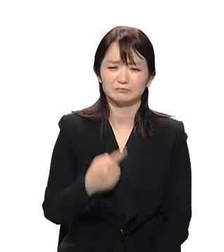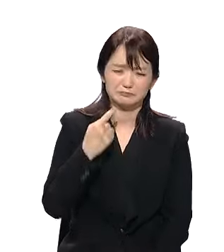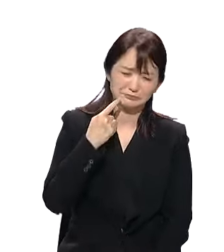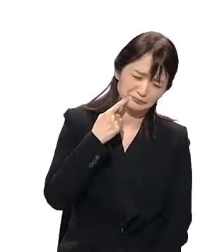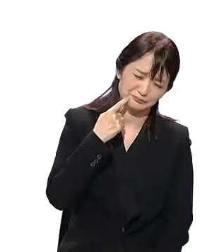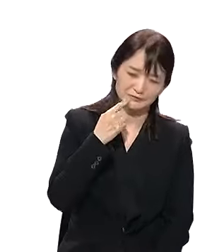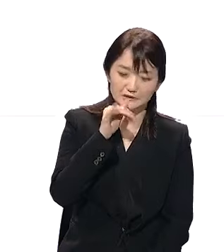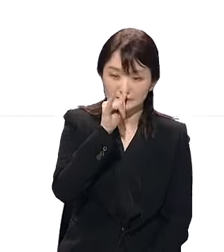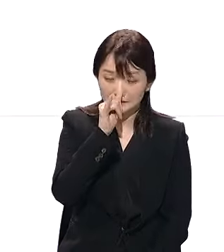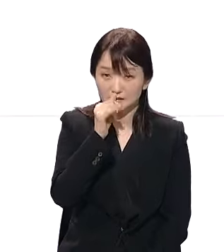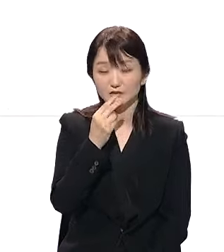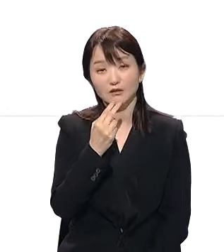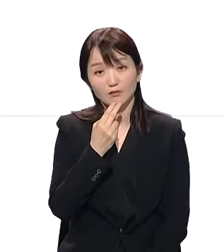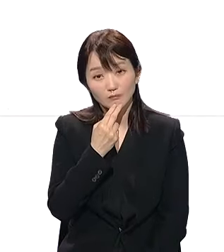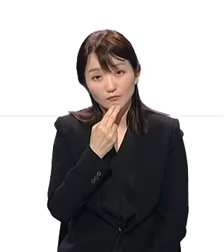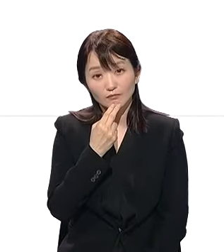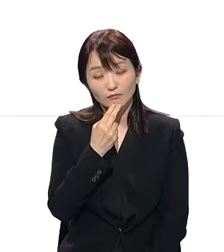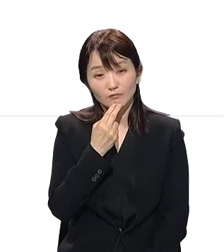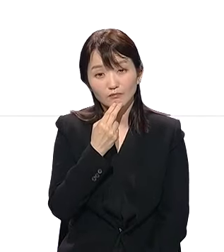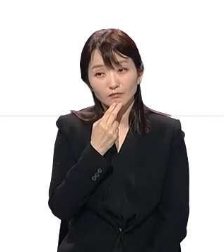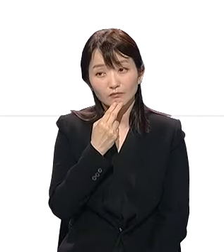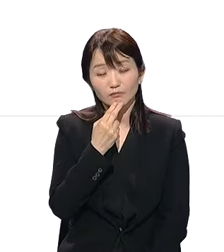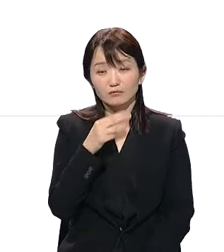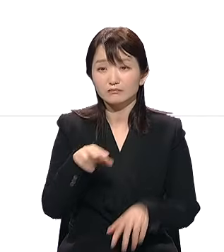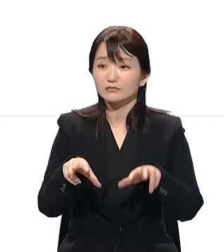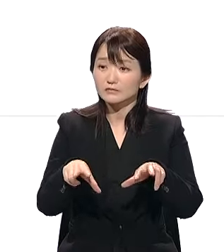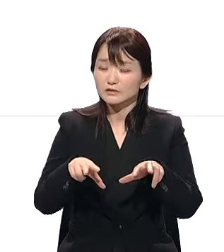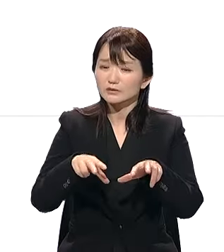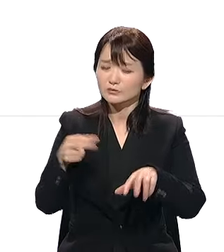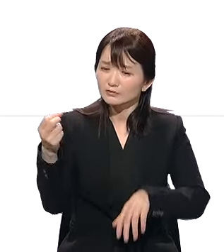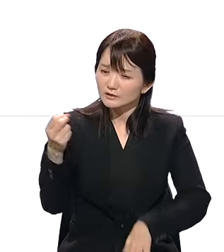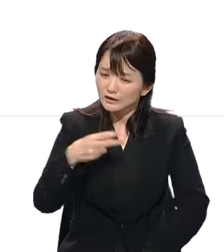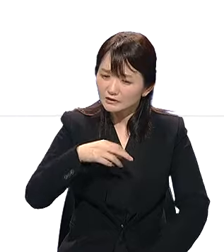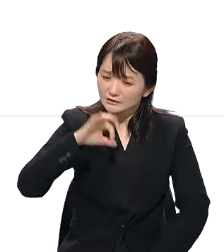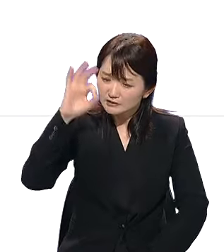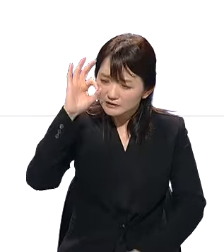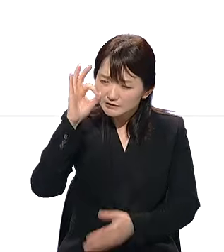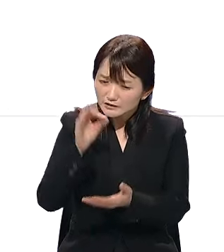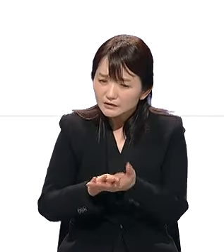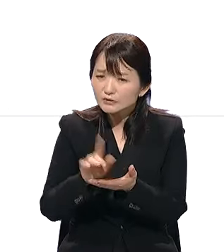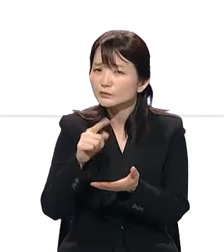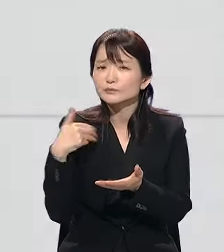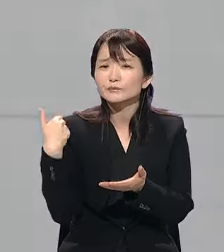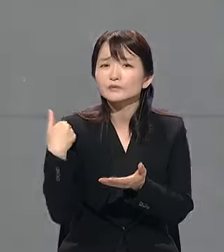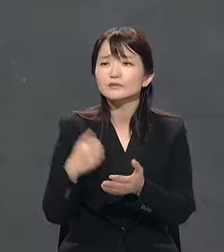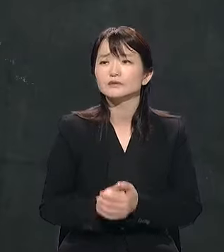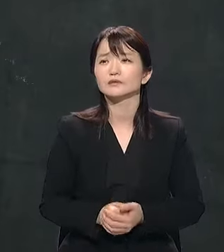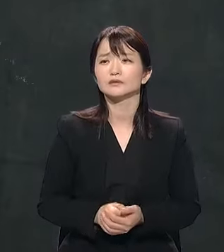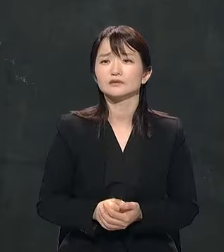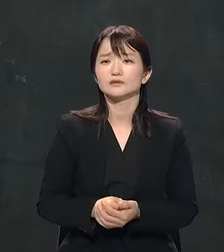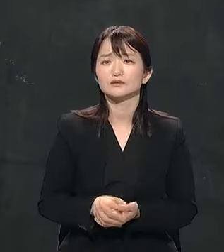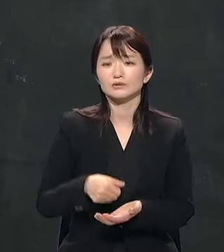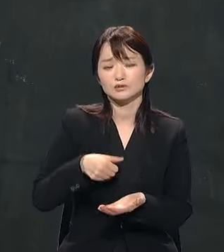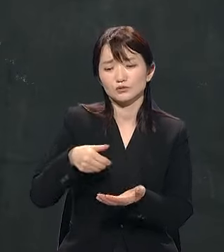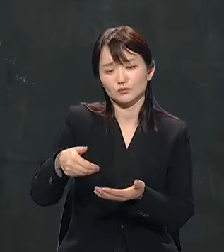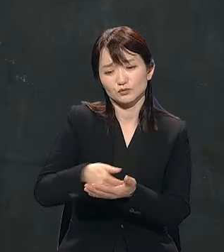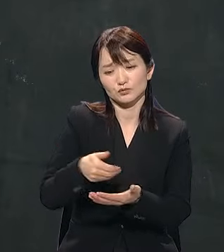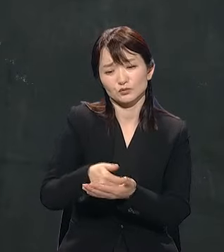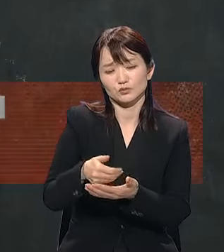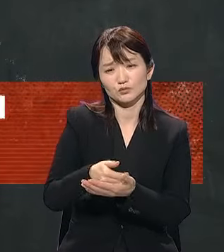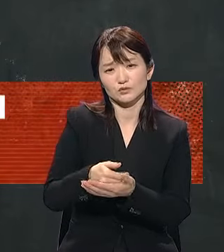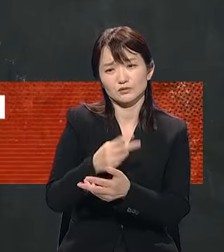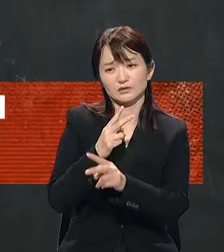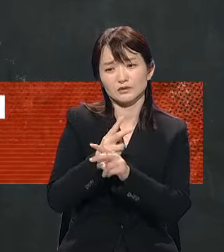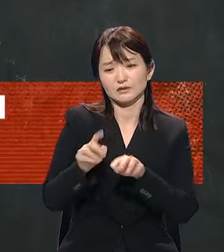있는 코브라인지 아니면 없는 건지 지금 다시 찾은 건지 하여튼 저 중고거래 앱에는 글이 삭제가 됐다고 하는데 지금